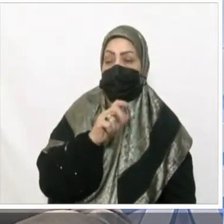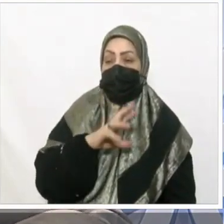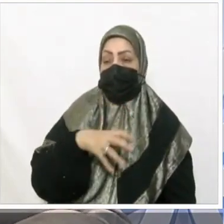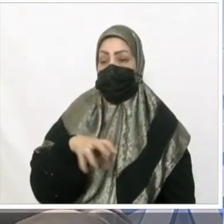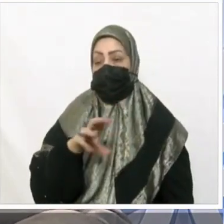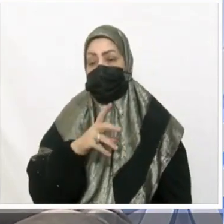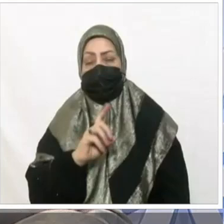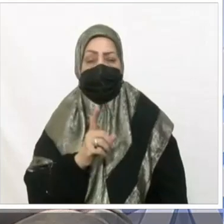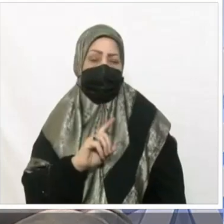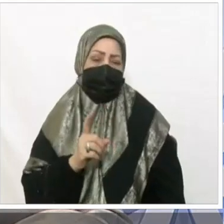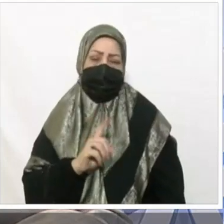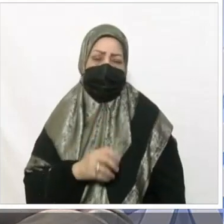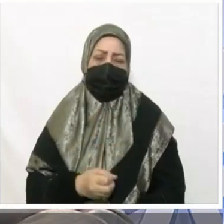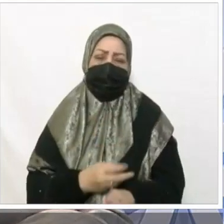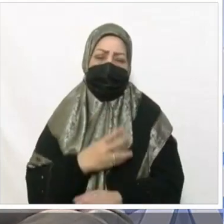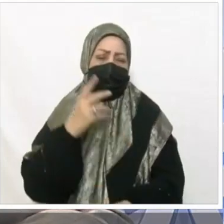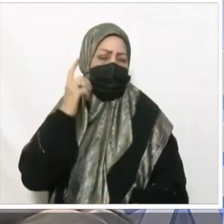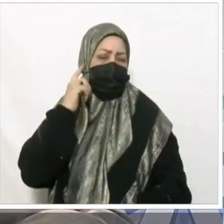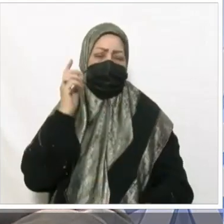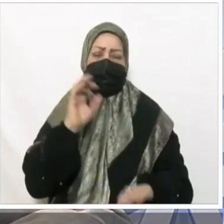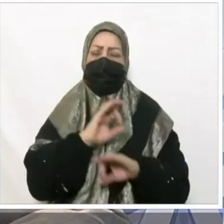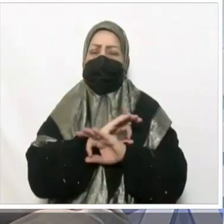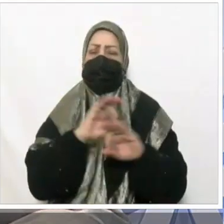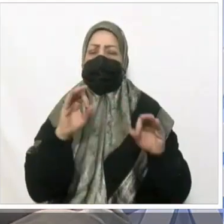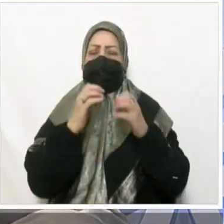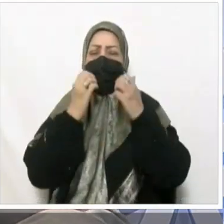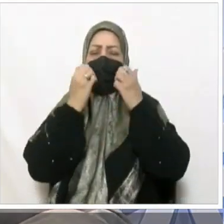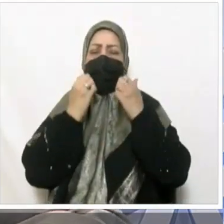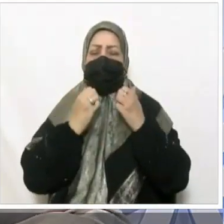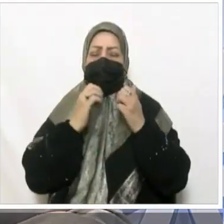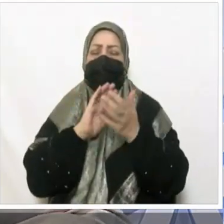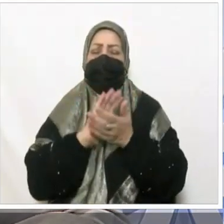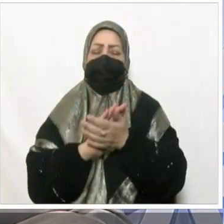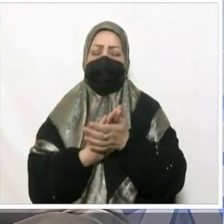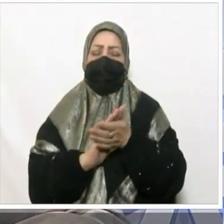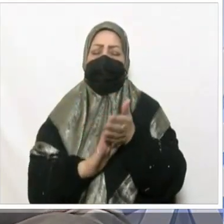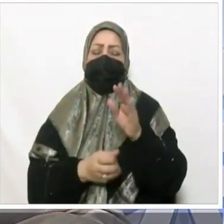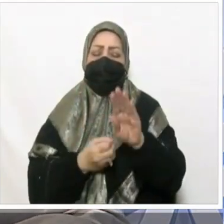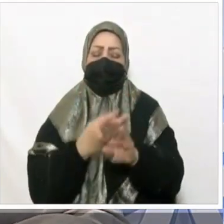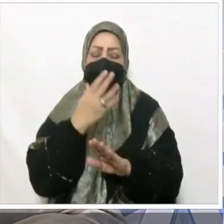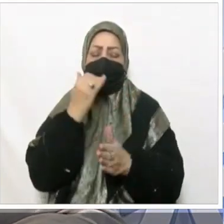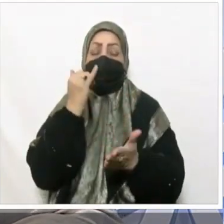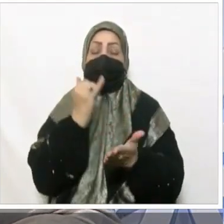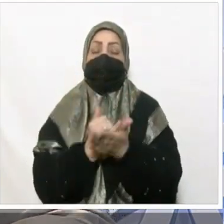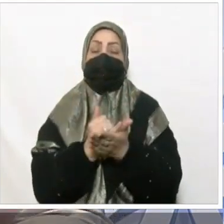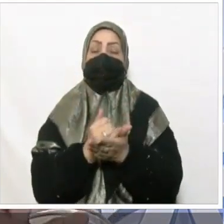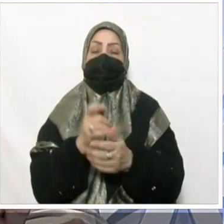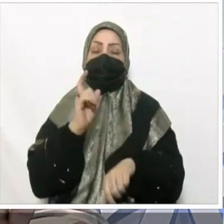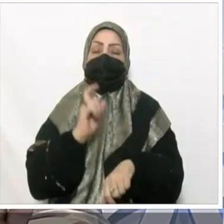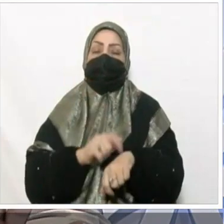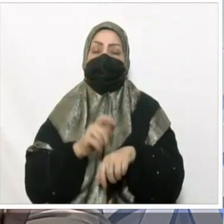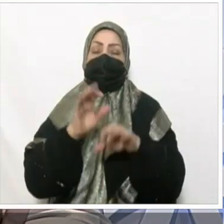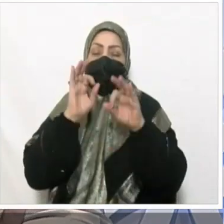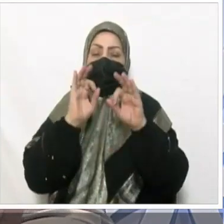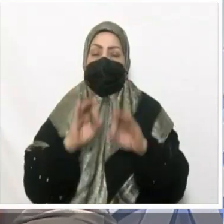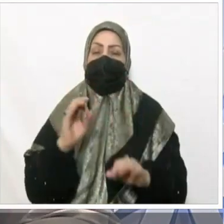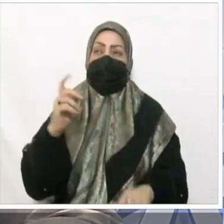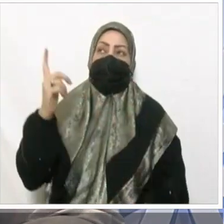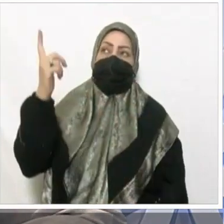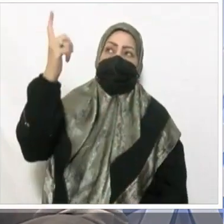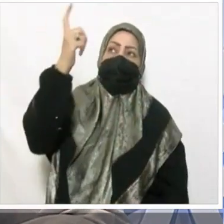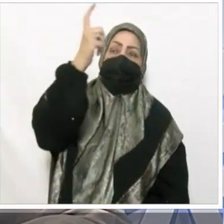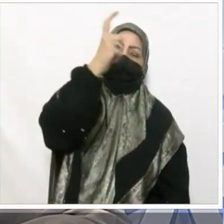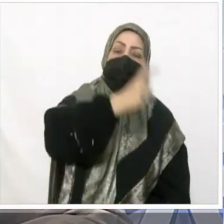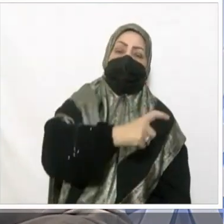مربوط بطلوع الفجر الصادق إلى غروب قرص الشمس غروبا كاملا، ما دام ما طلعش